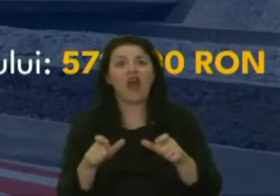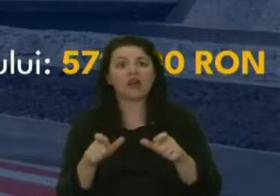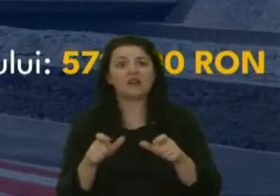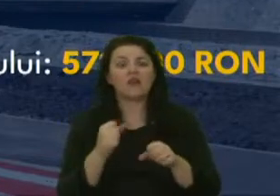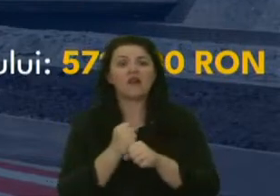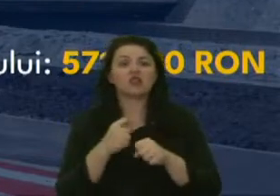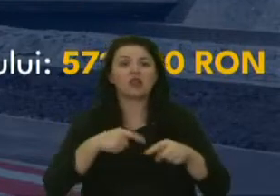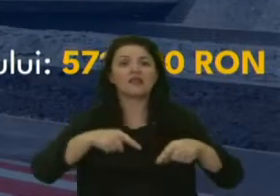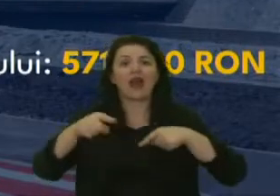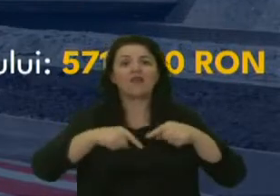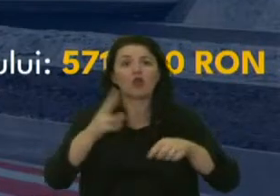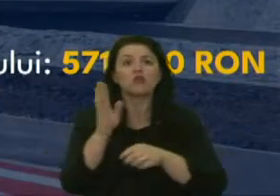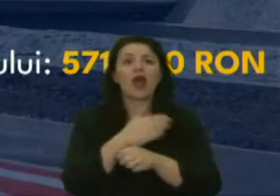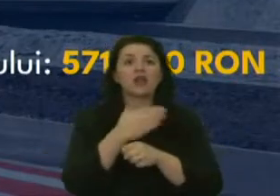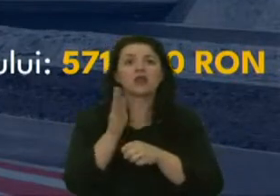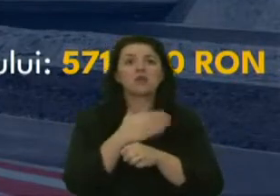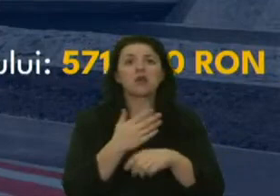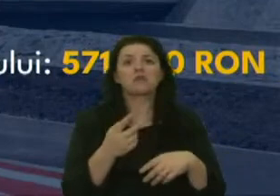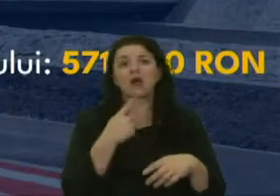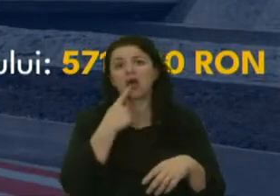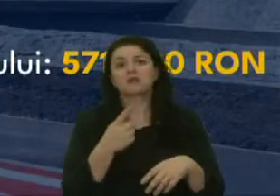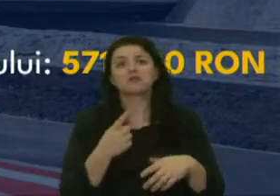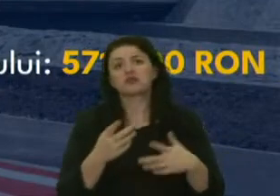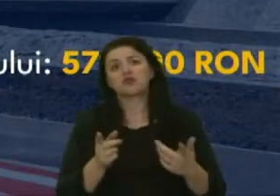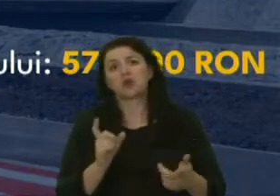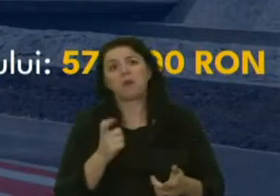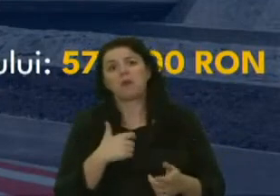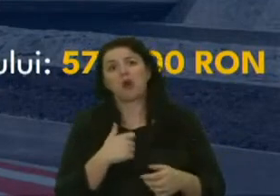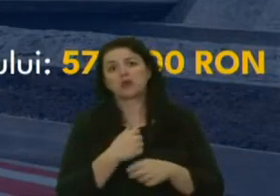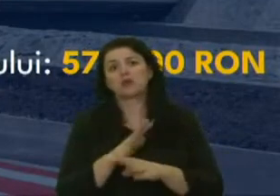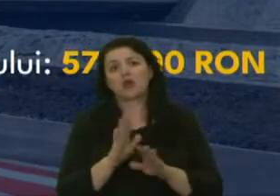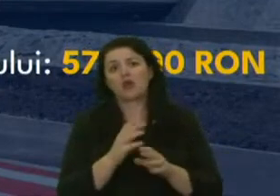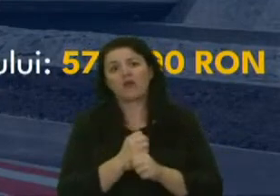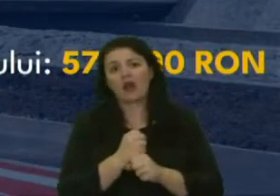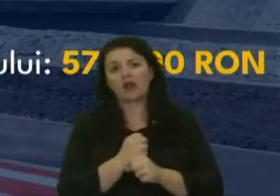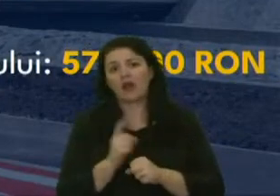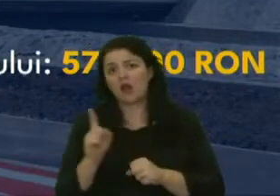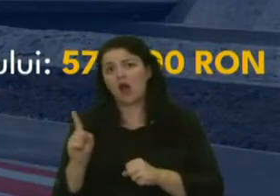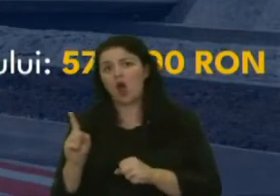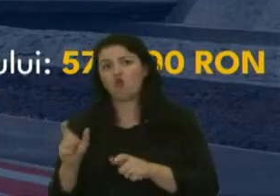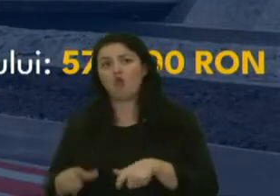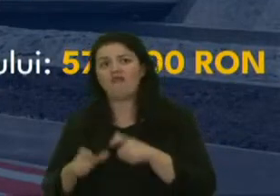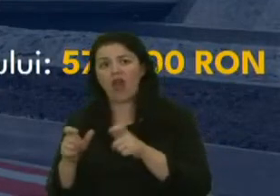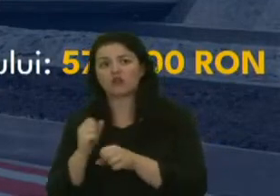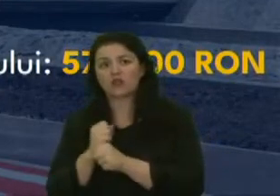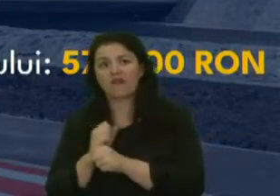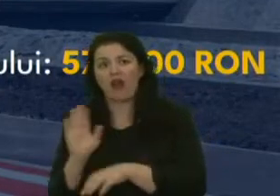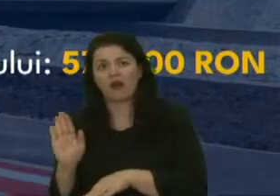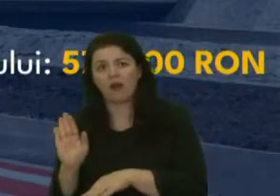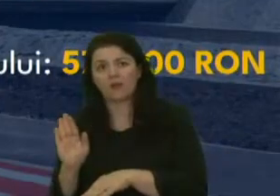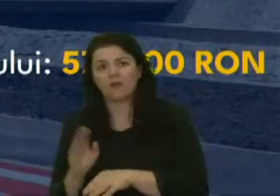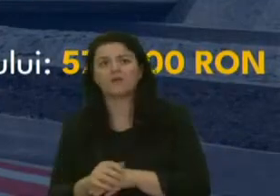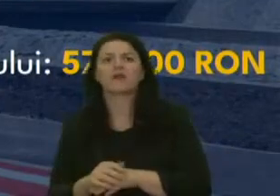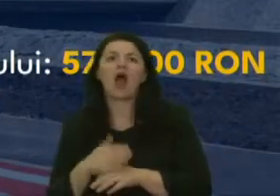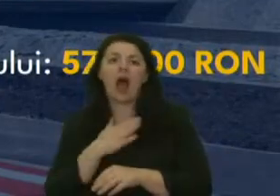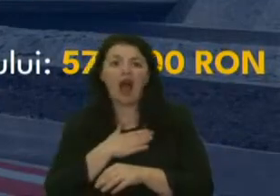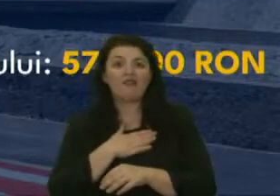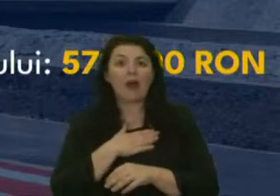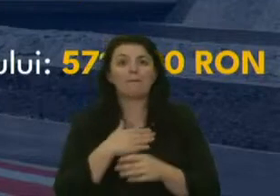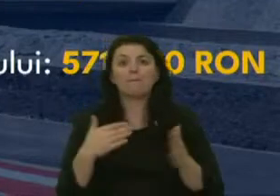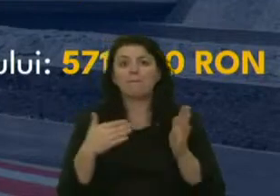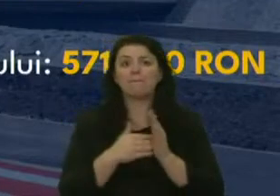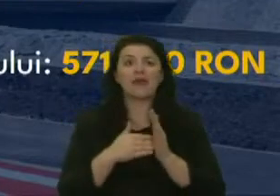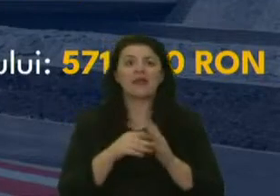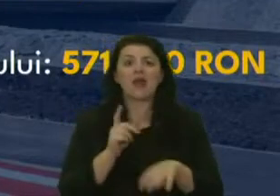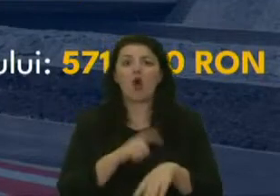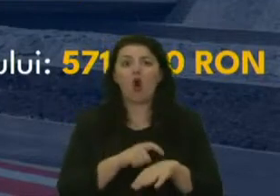din traficul Național să ridic din numer să spun Nuu pot N am ce să fac e treaba Guvernului dar aveam mii de ore